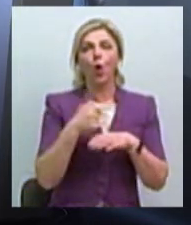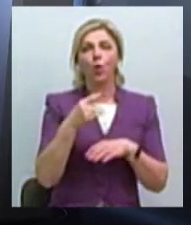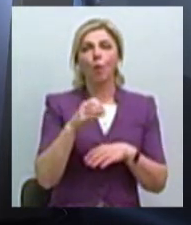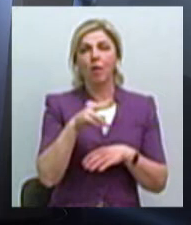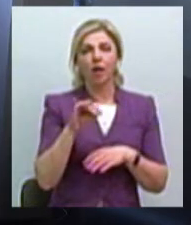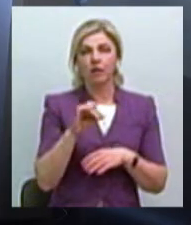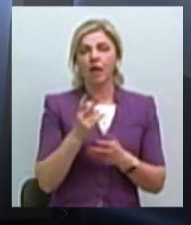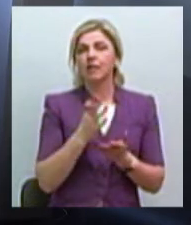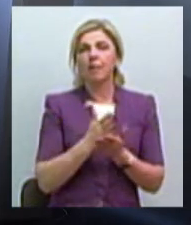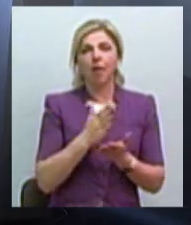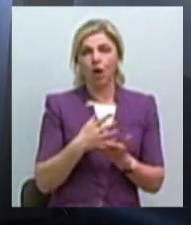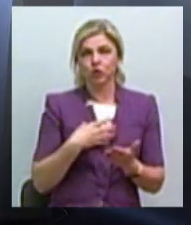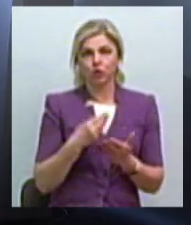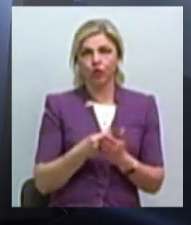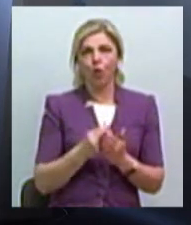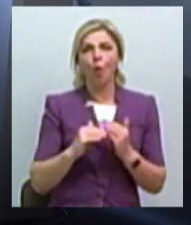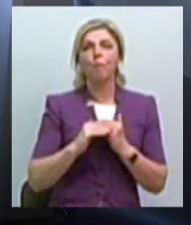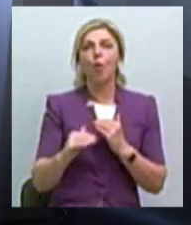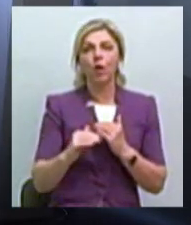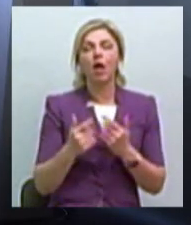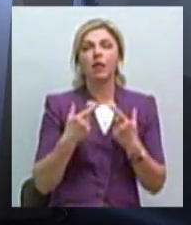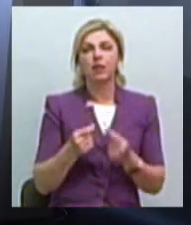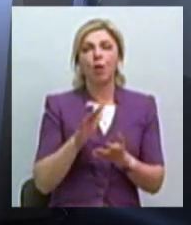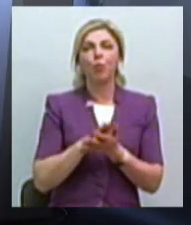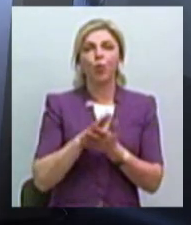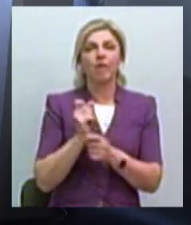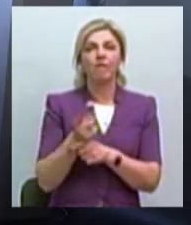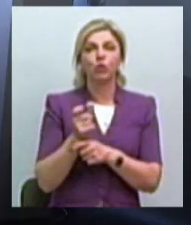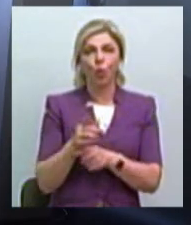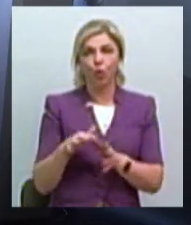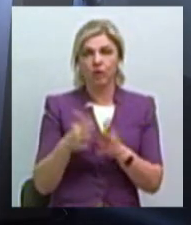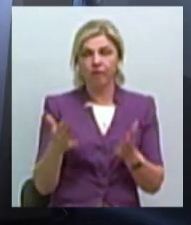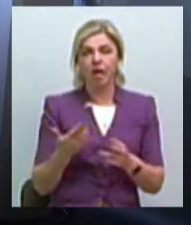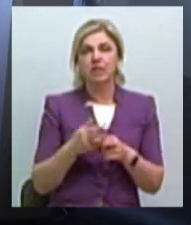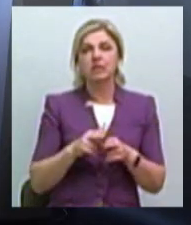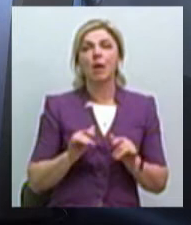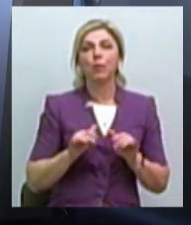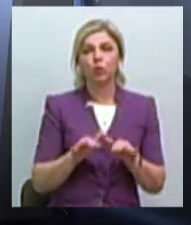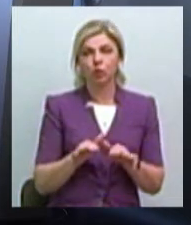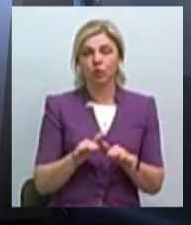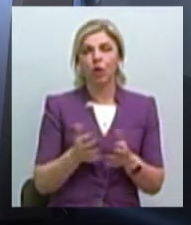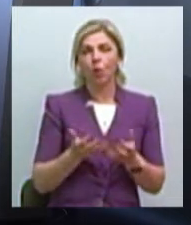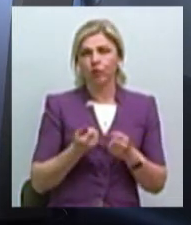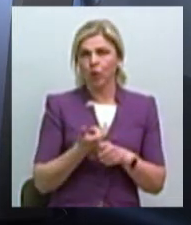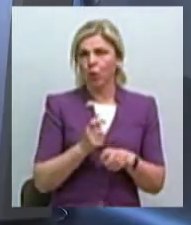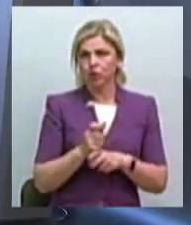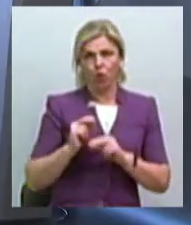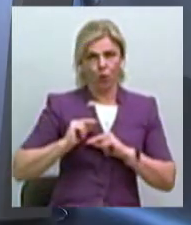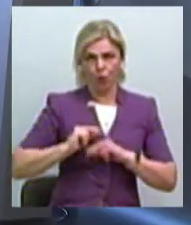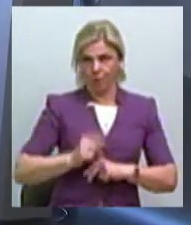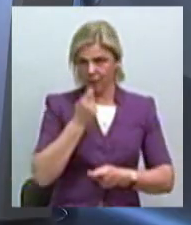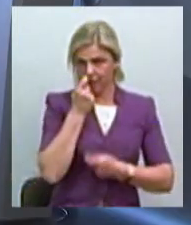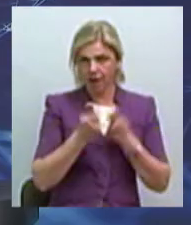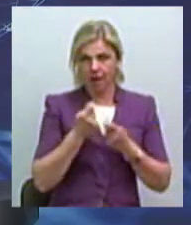власного полігону для твердих побутових відходів. Ця процедура його отримання дуже така кропітка.